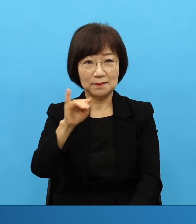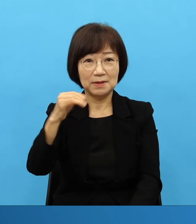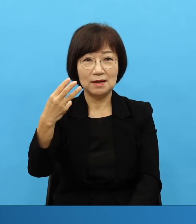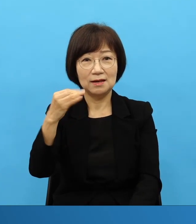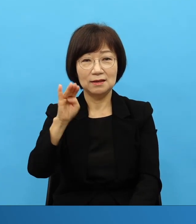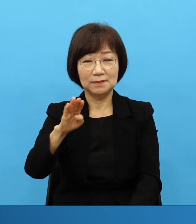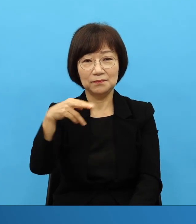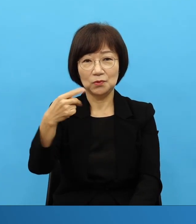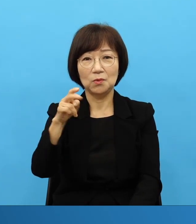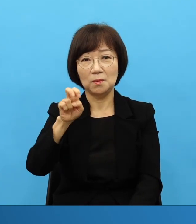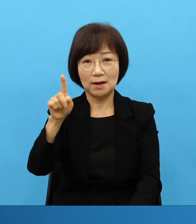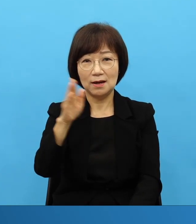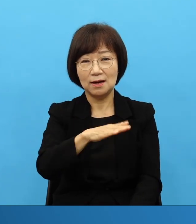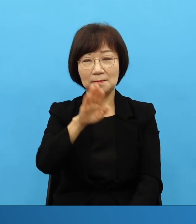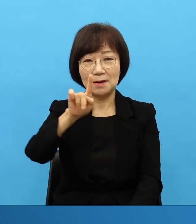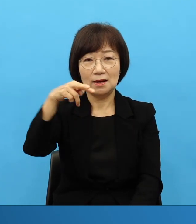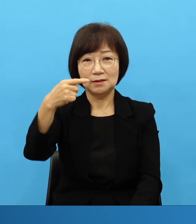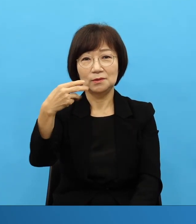도마와 바돌로메,